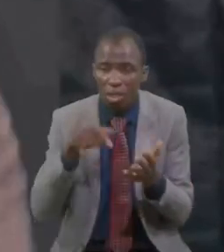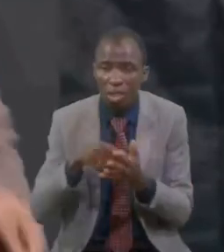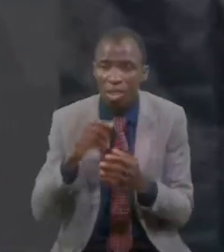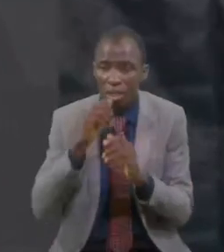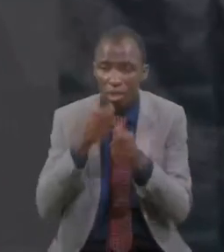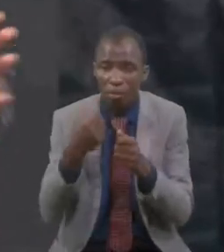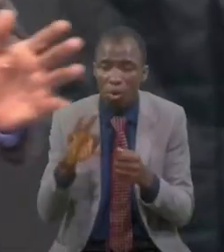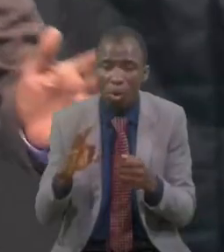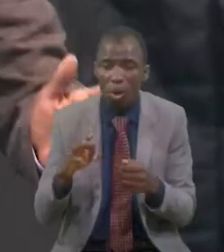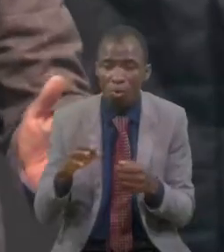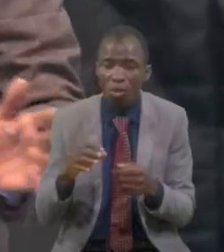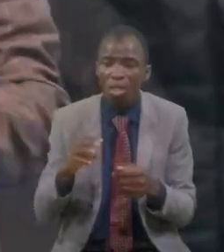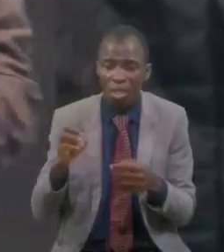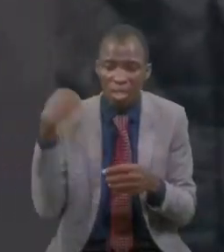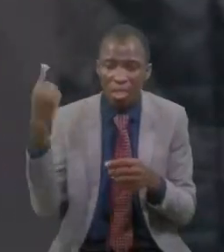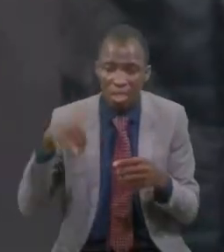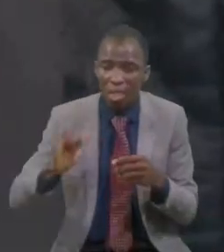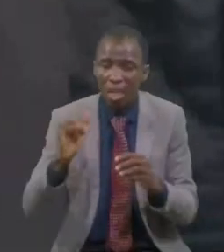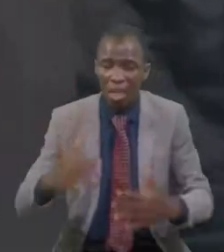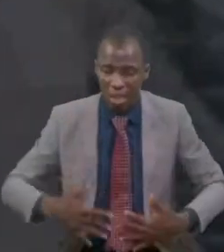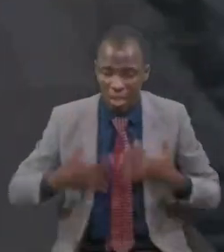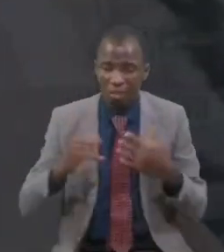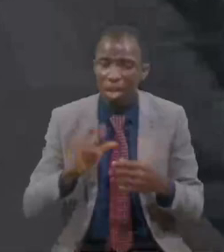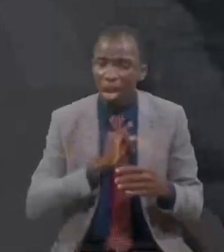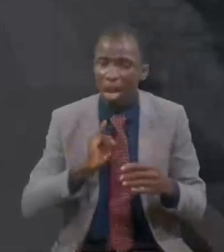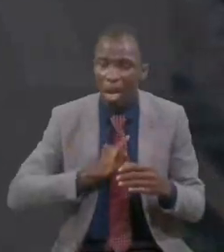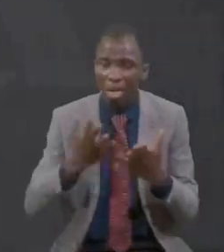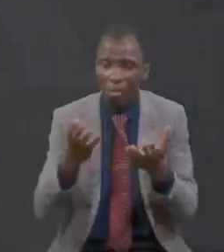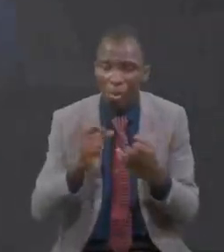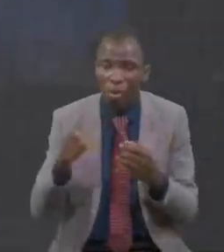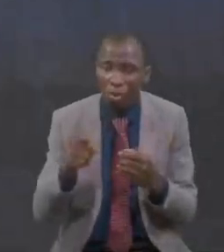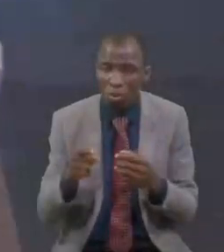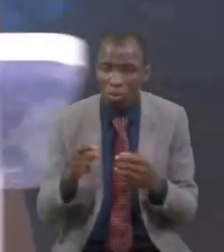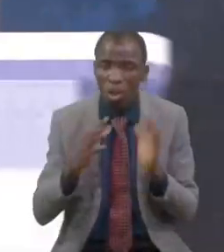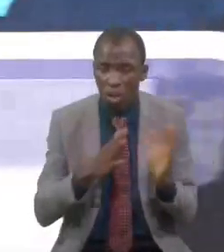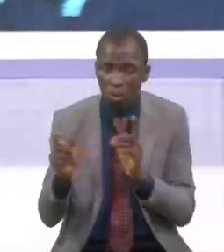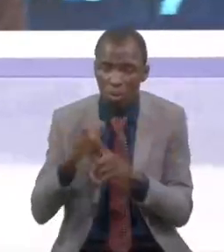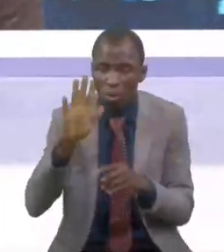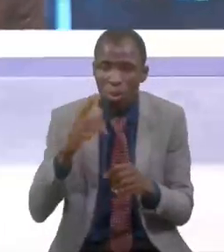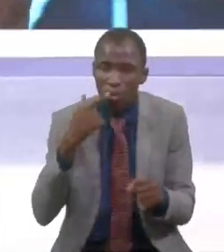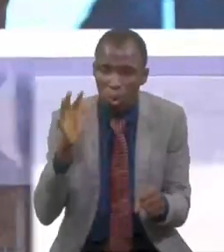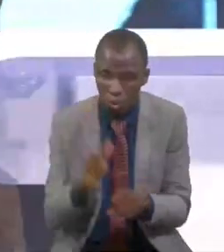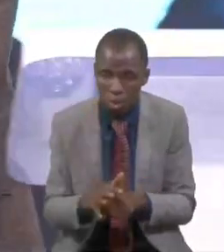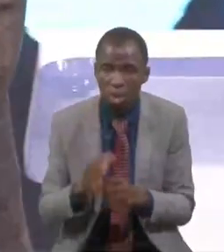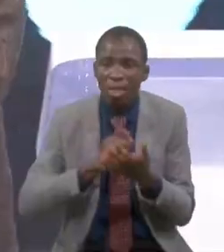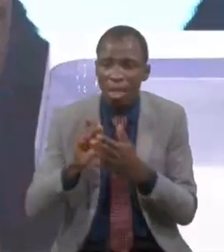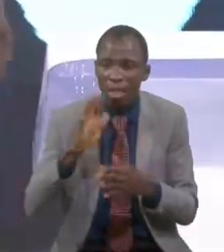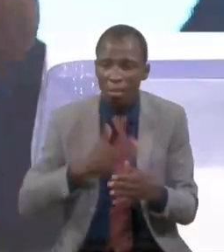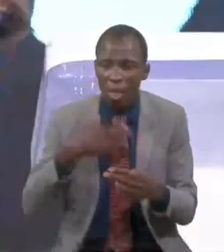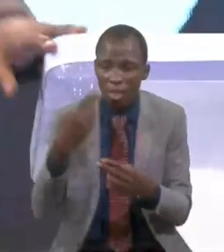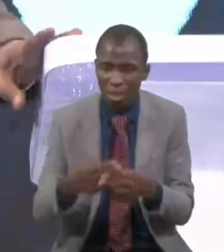la vie étern et je veux Seigneur que selon ta promesse que tu écrives mon